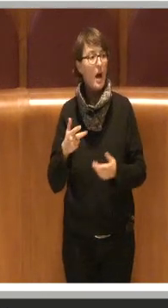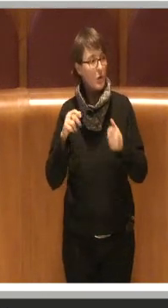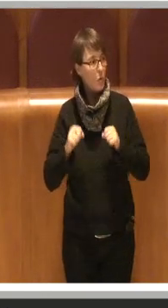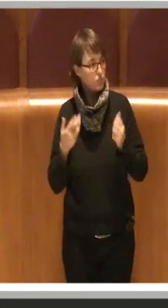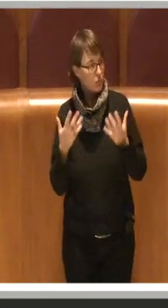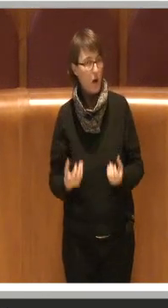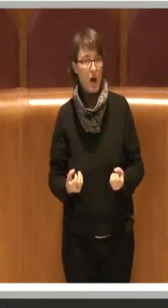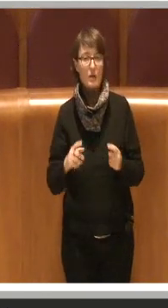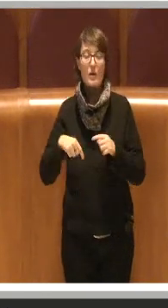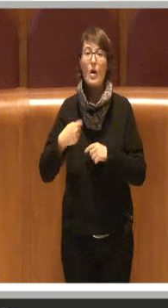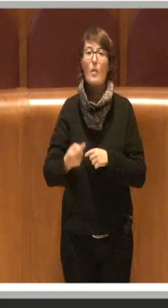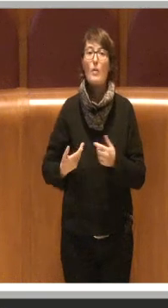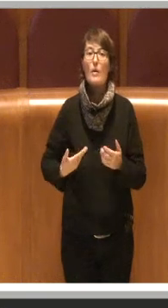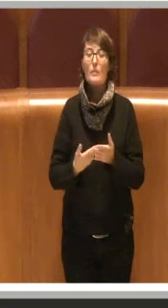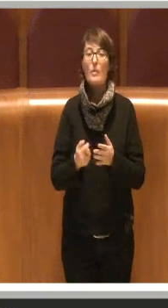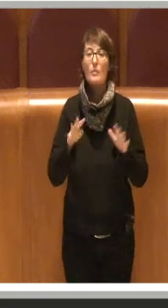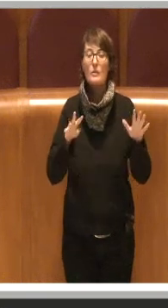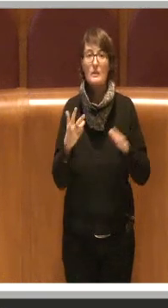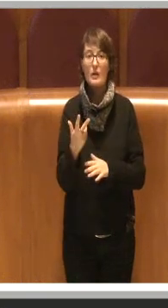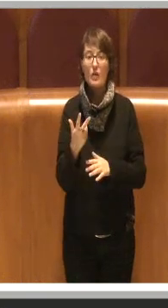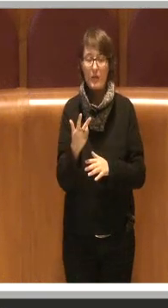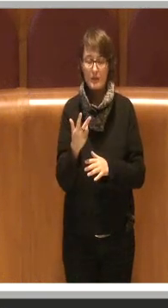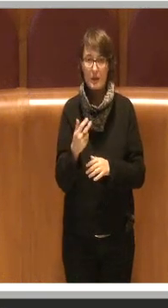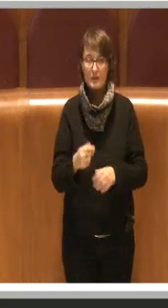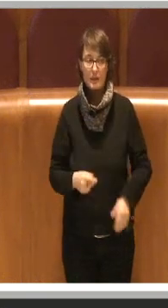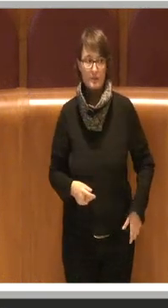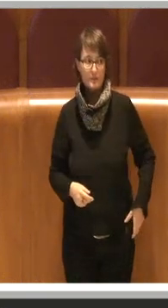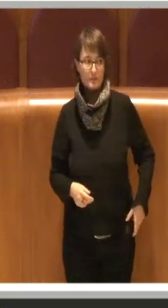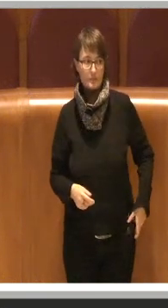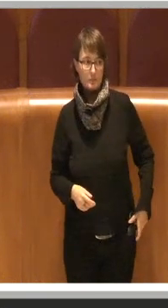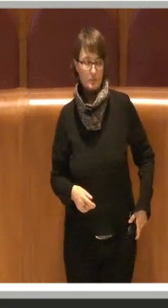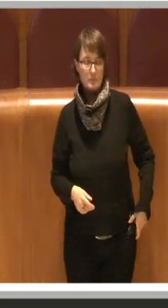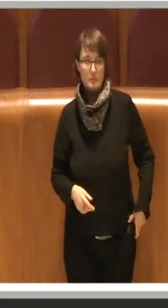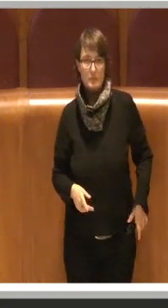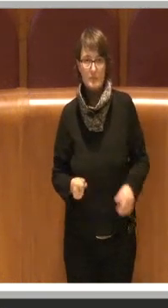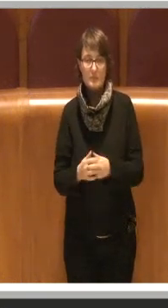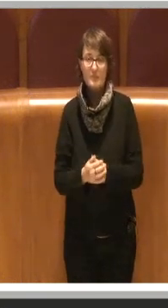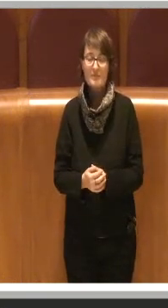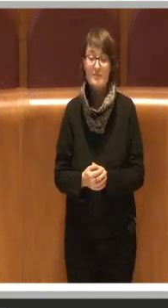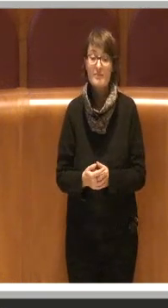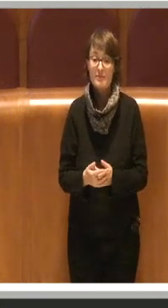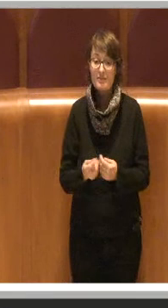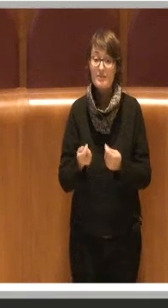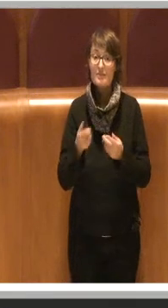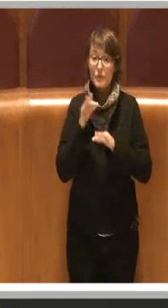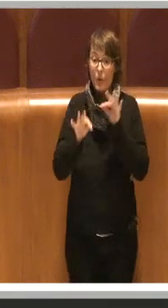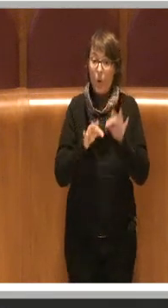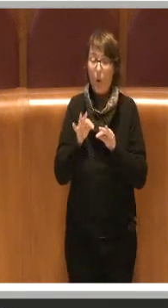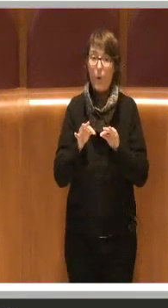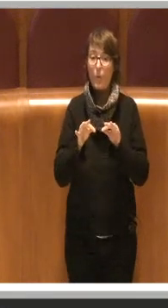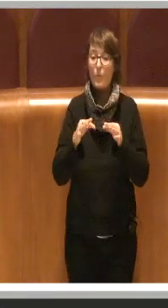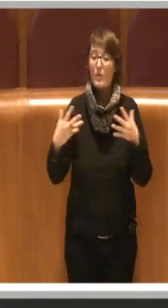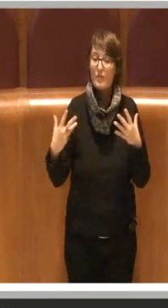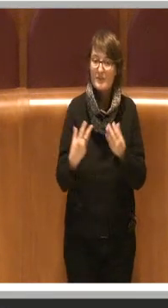proposta 93 del 2018, regolamento sulla cittadini e amministrazione per la cura, la rigenerazione e la gestione in forma condivisa di